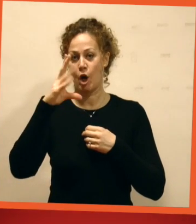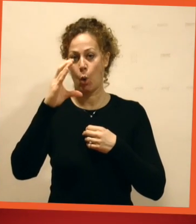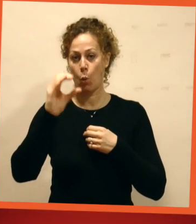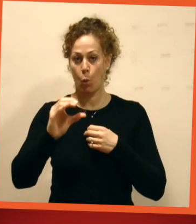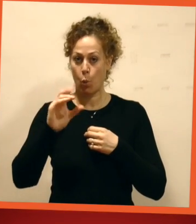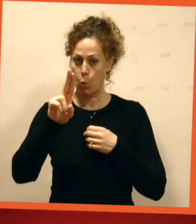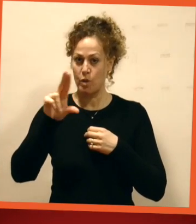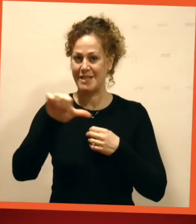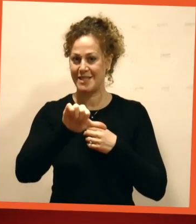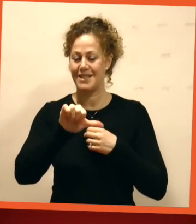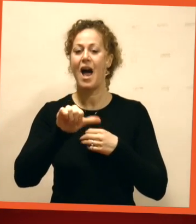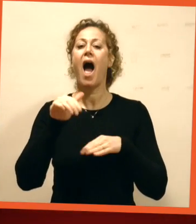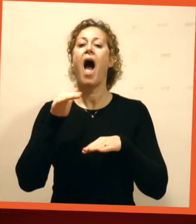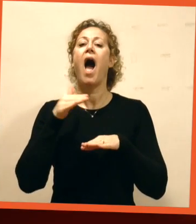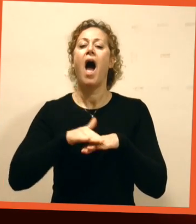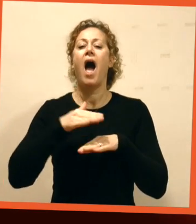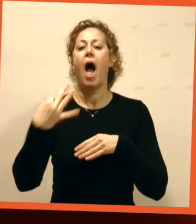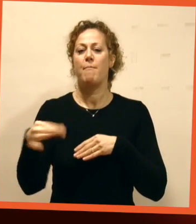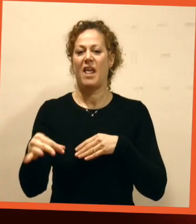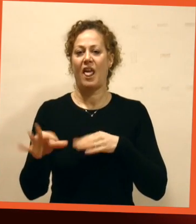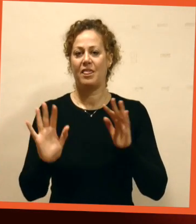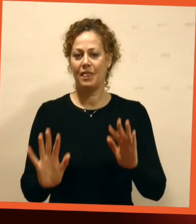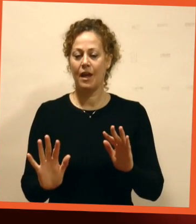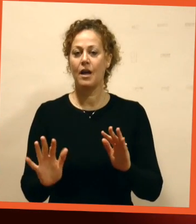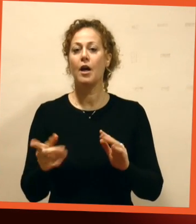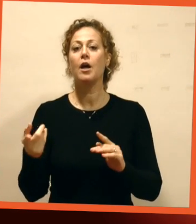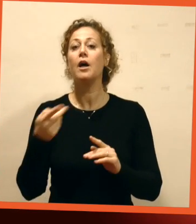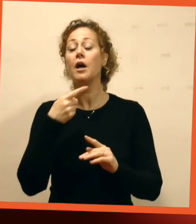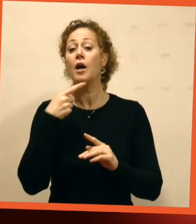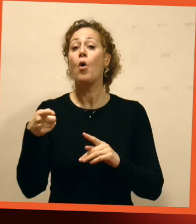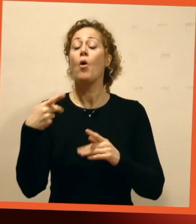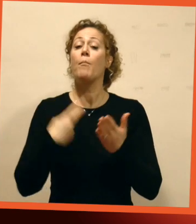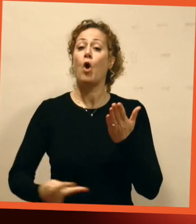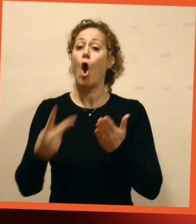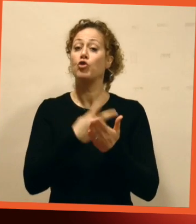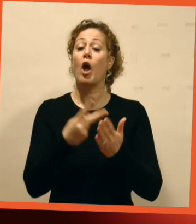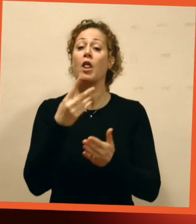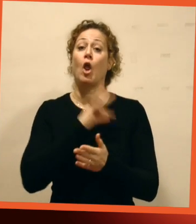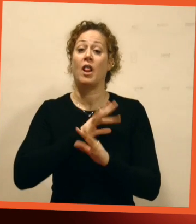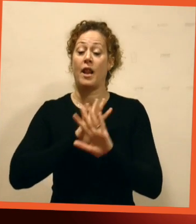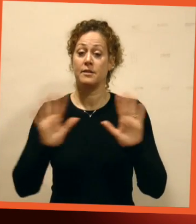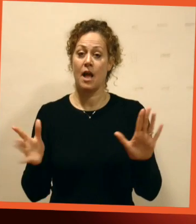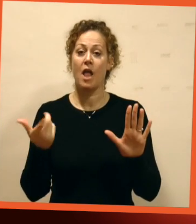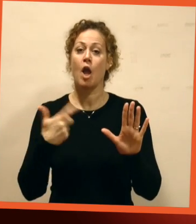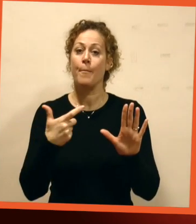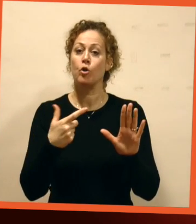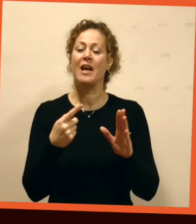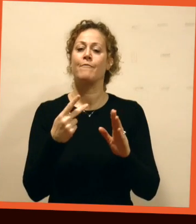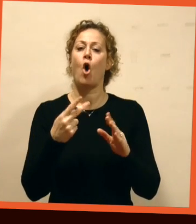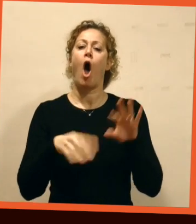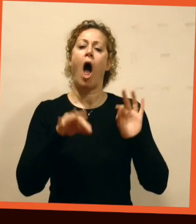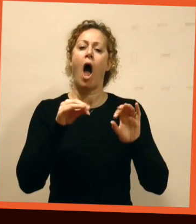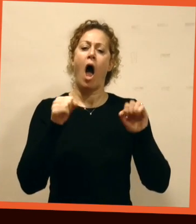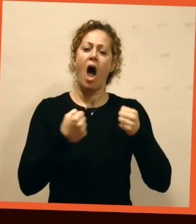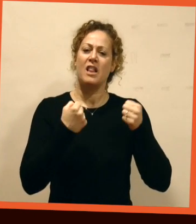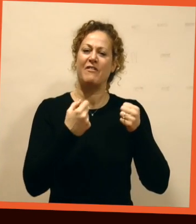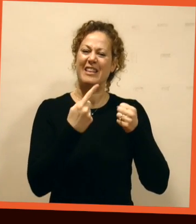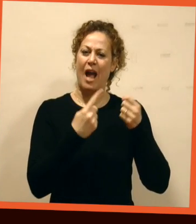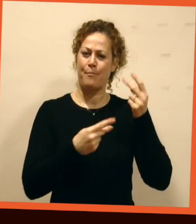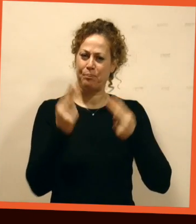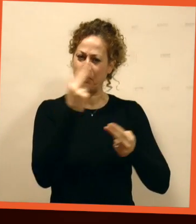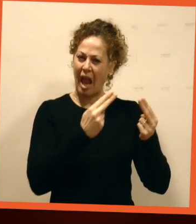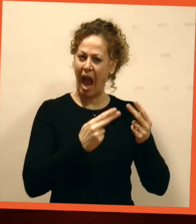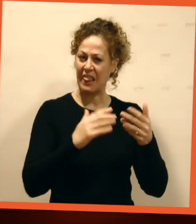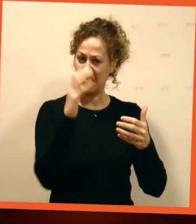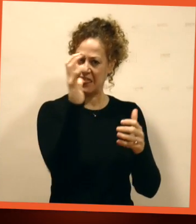voi proponete, e che è un progetto molto interessante perché concilia un po' le attività artistiche con la